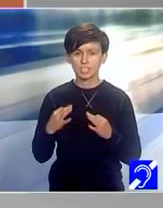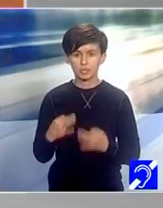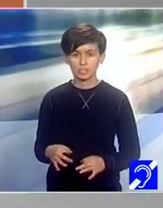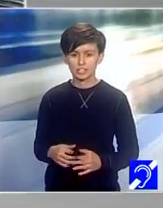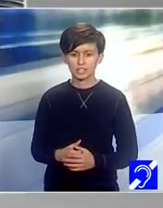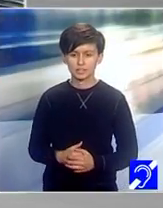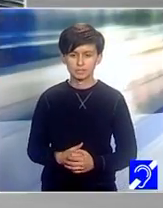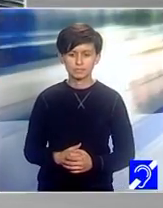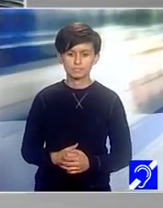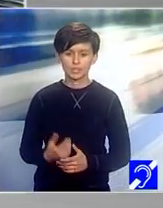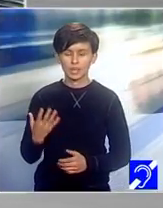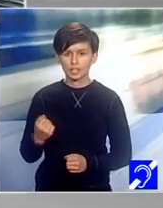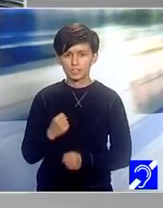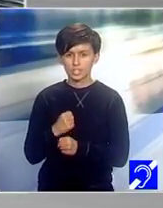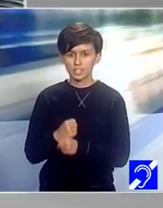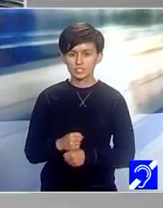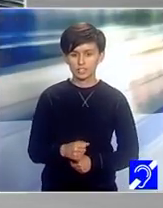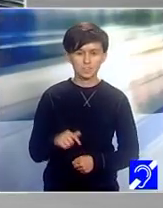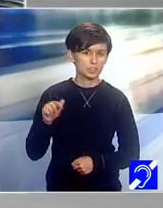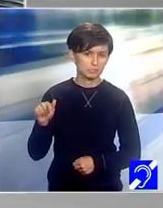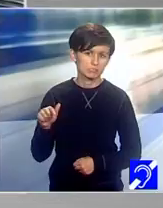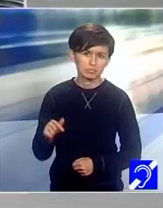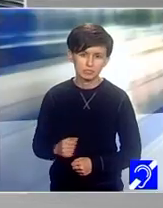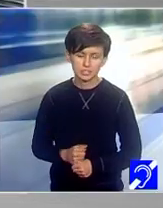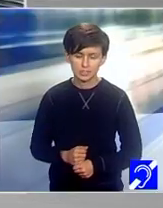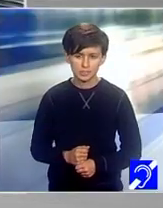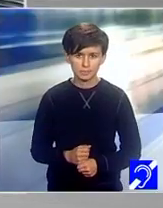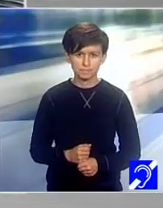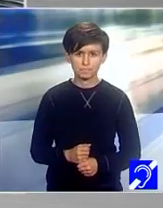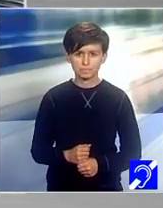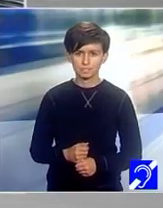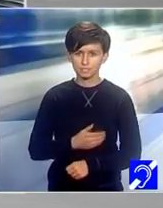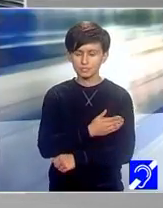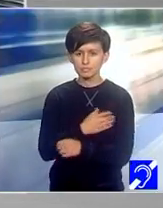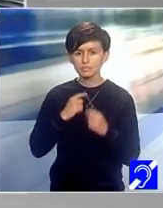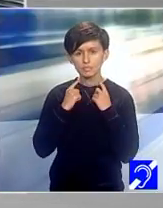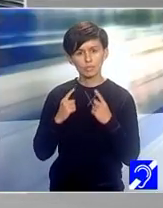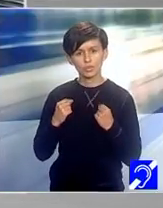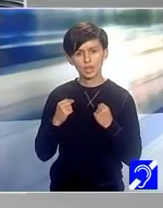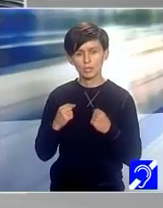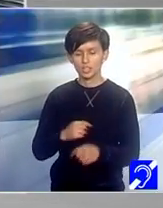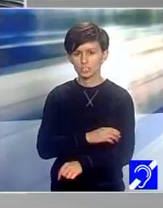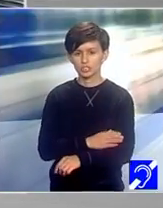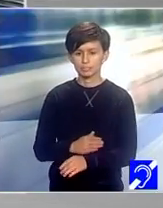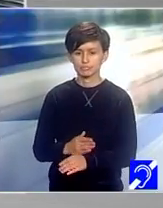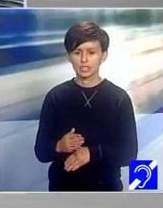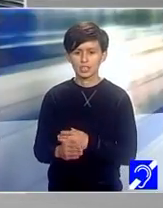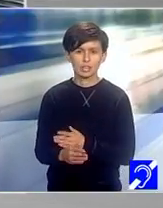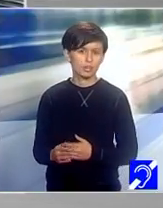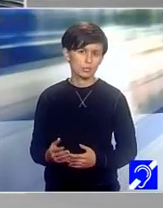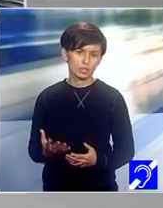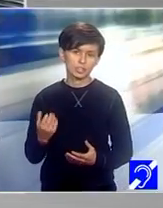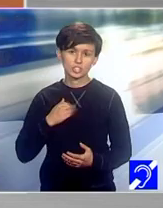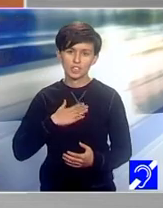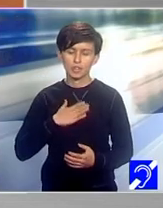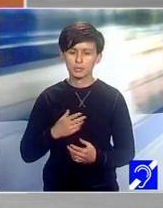făcut dumneavoastră? O bluză? O cămașă? Ce v-a plăcut cel mai mult că v-a ieșit? Așa o